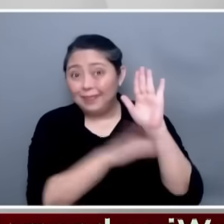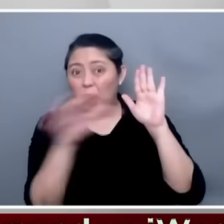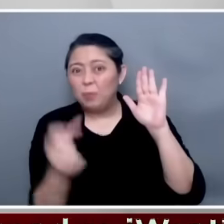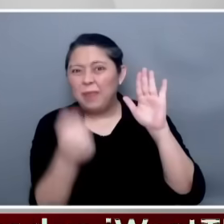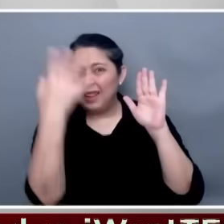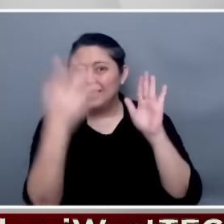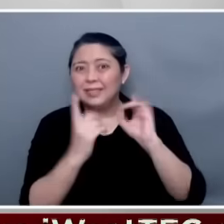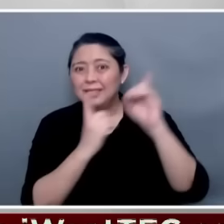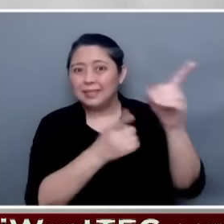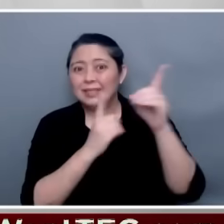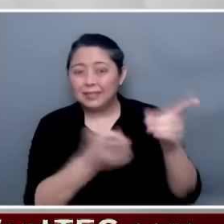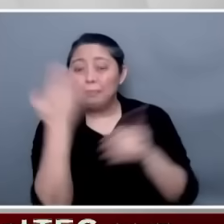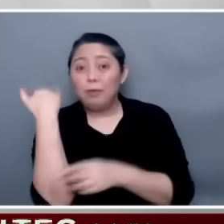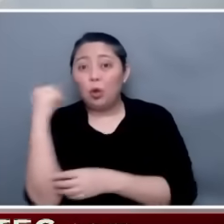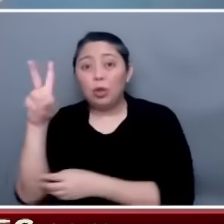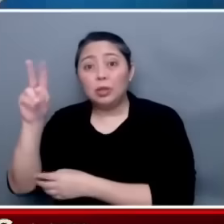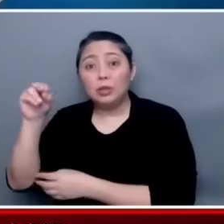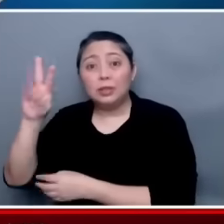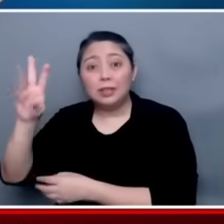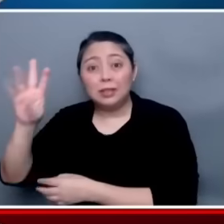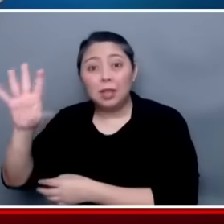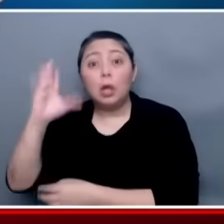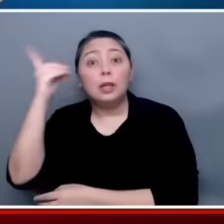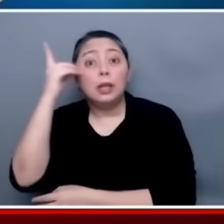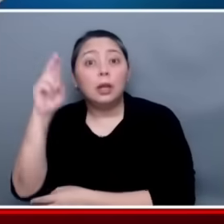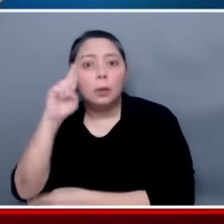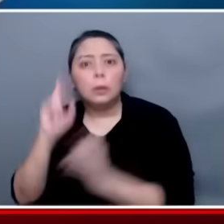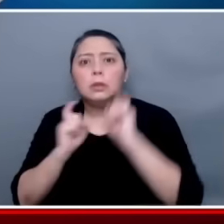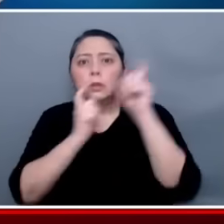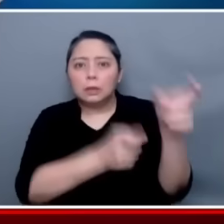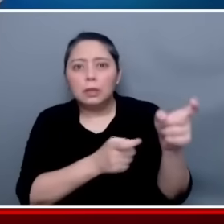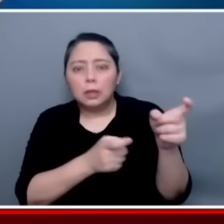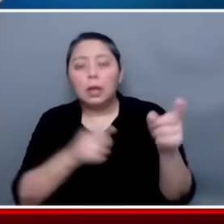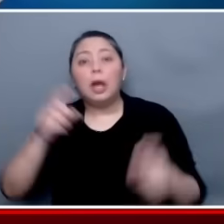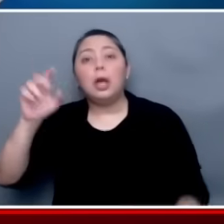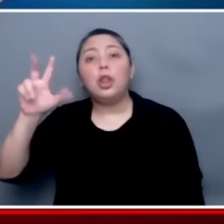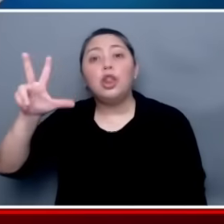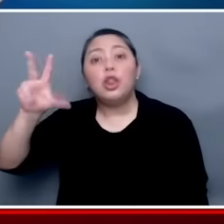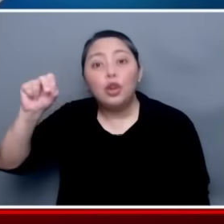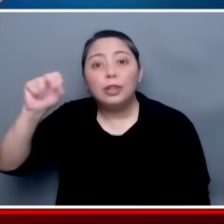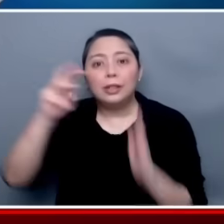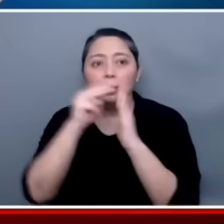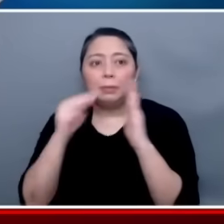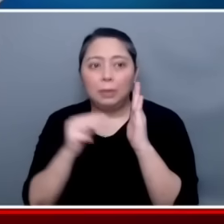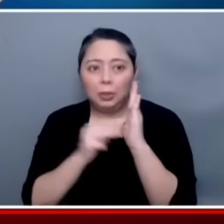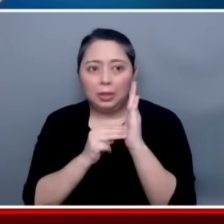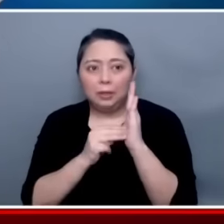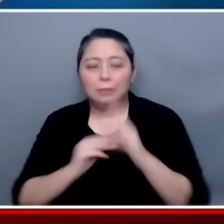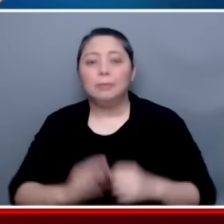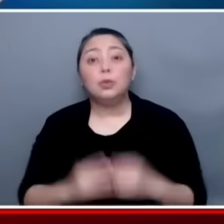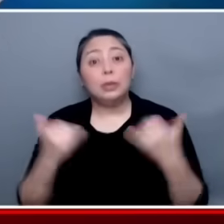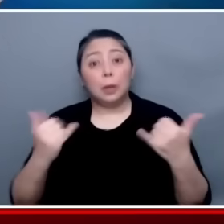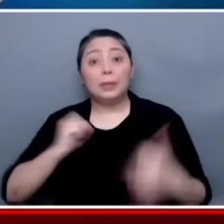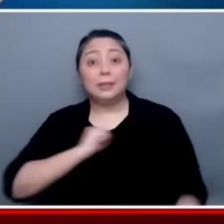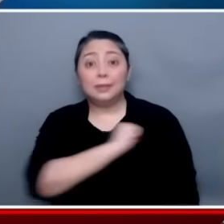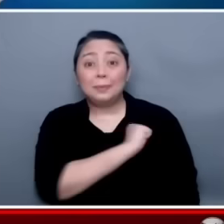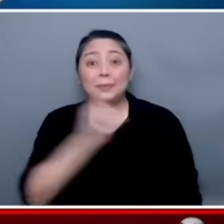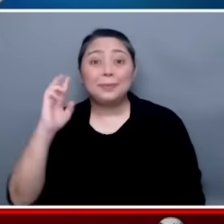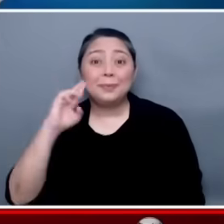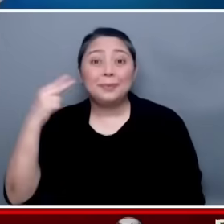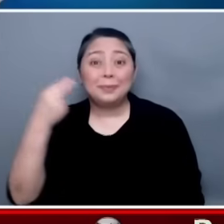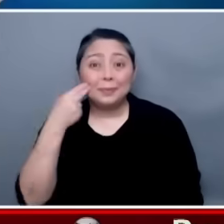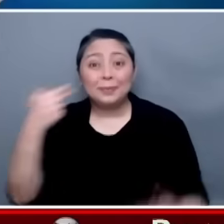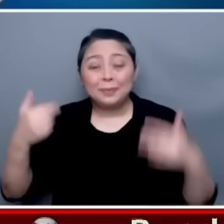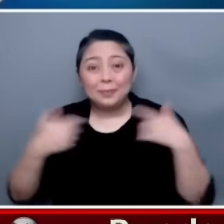million pesos ang donasyon ni Uy. The chairman of F2 Logistics is Mr. Efren Uy,